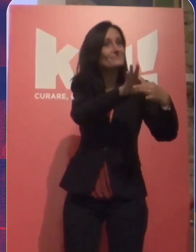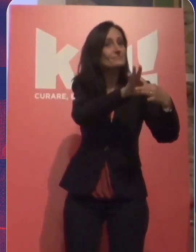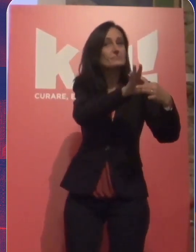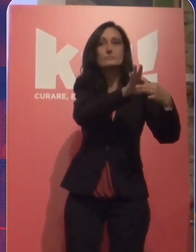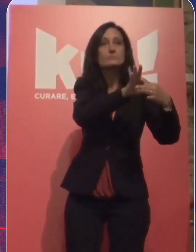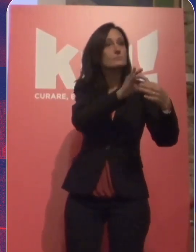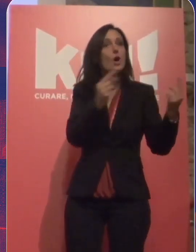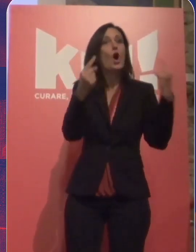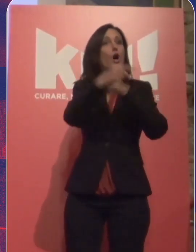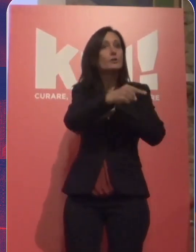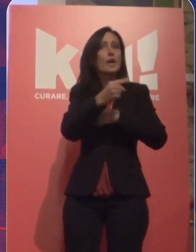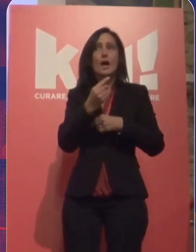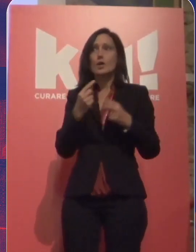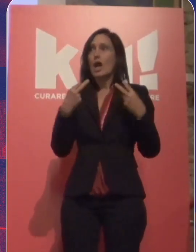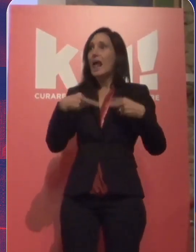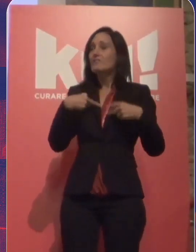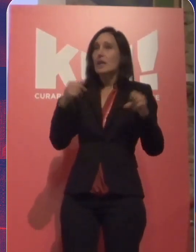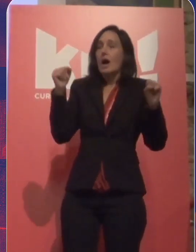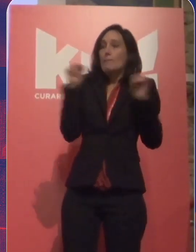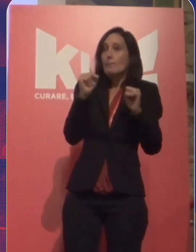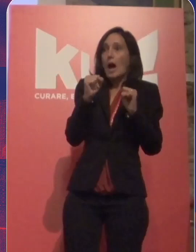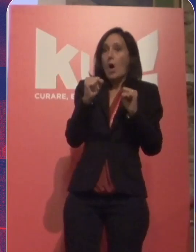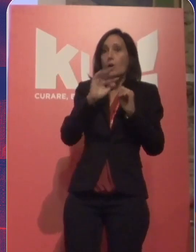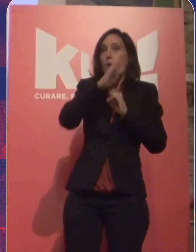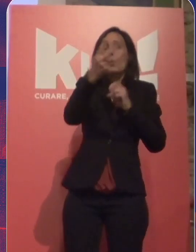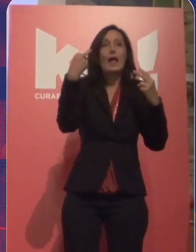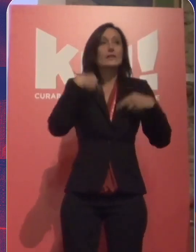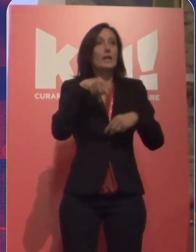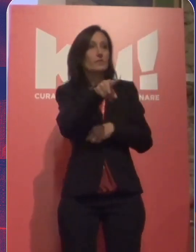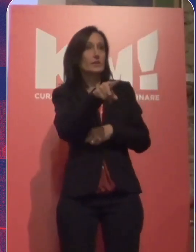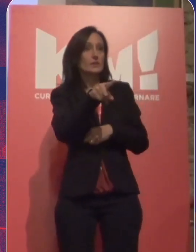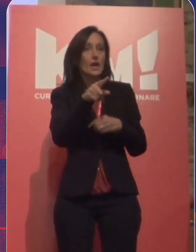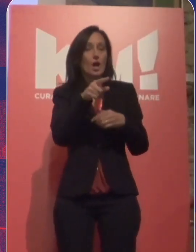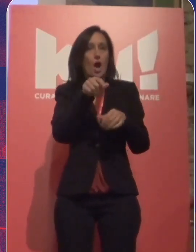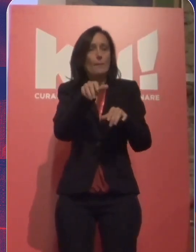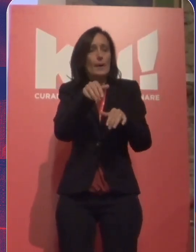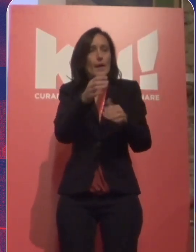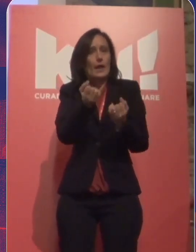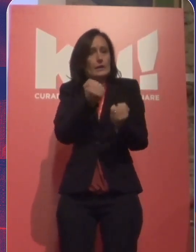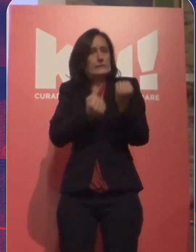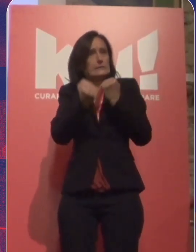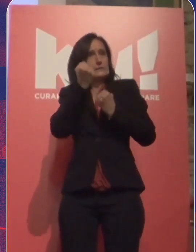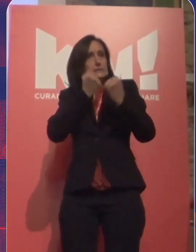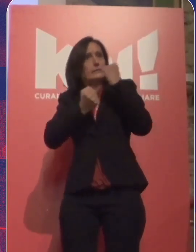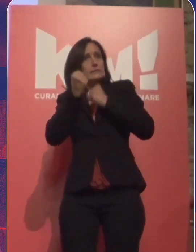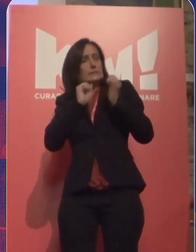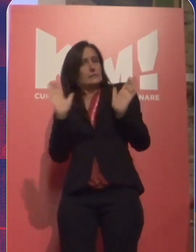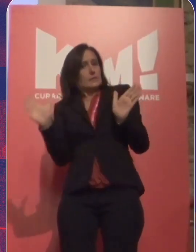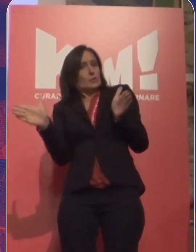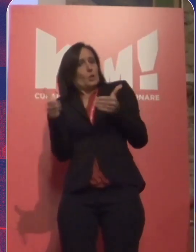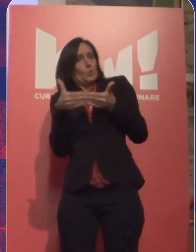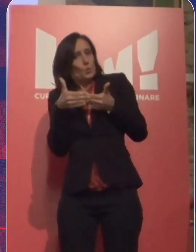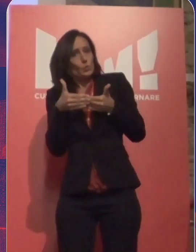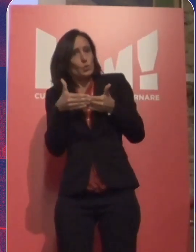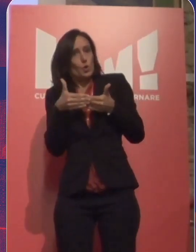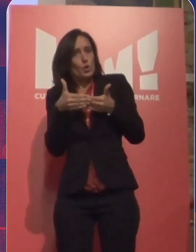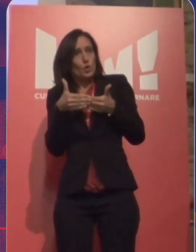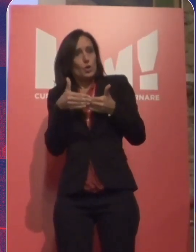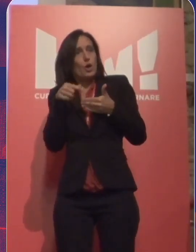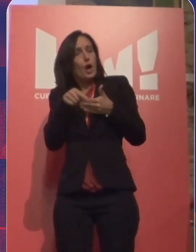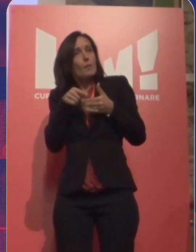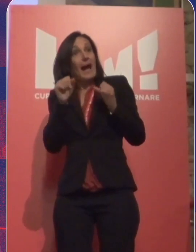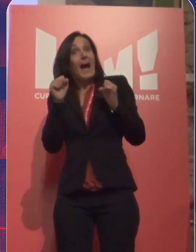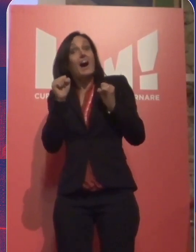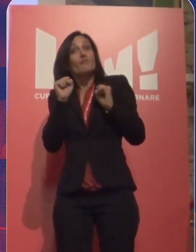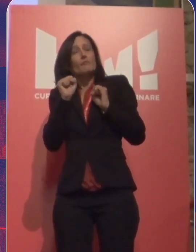vive il sociale come luogo d'angoscia di qui la fobia che è una operazione di distanziamento di